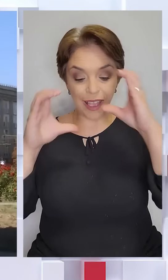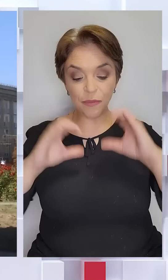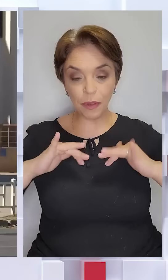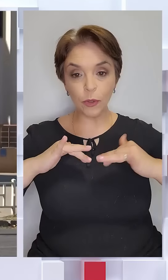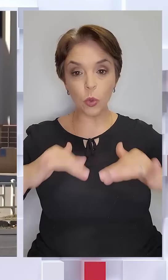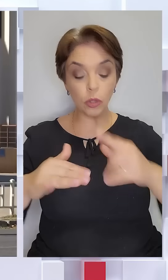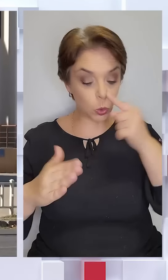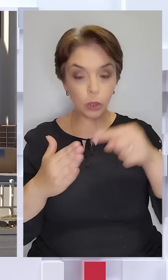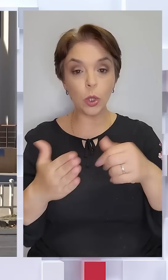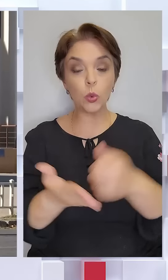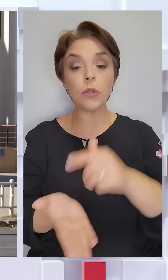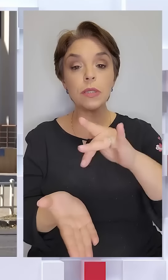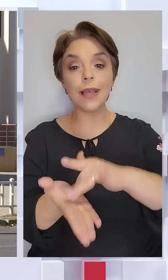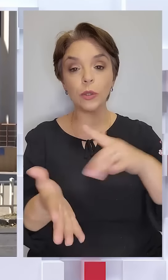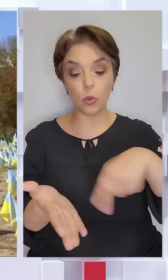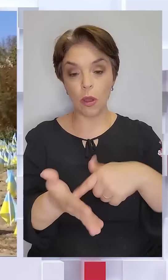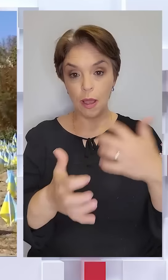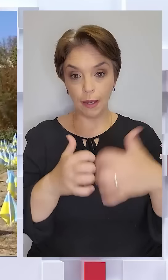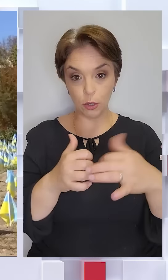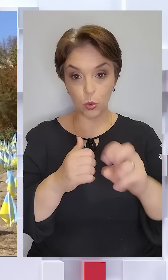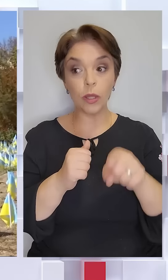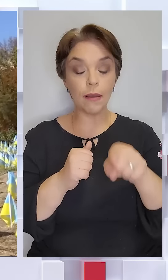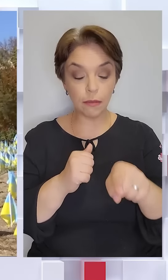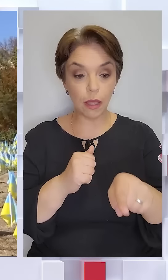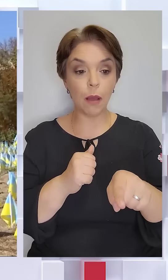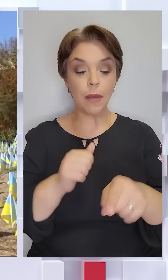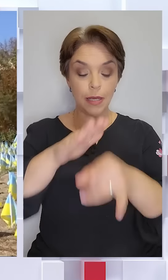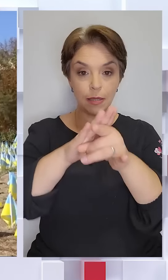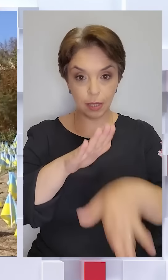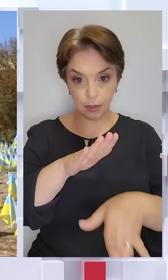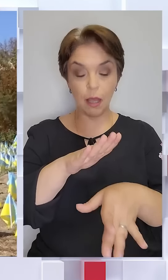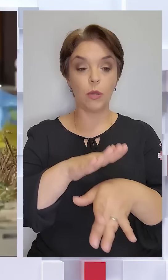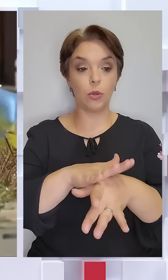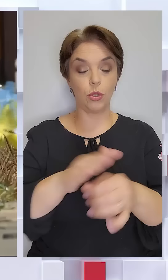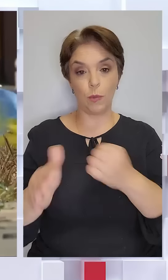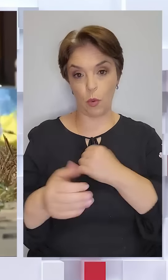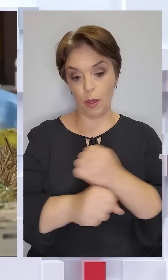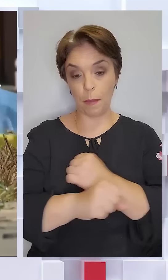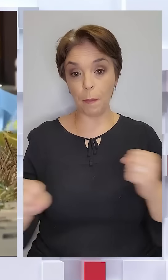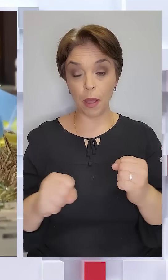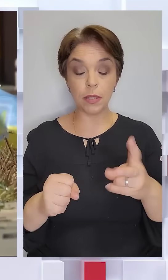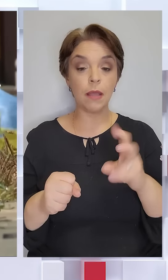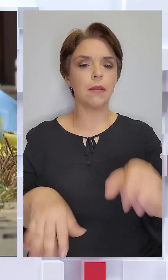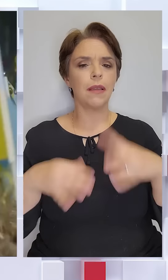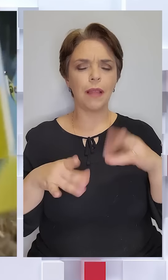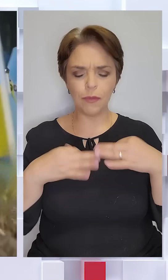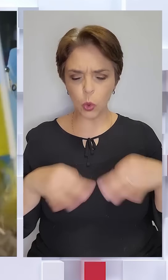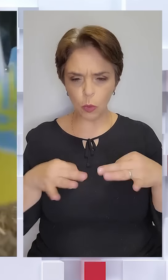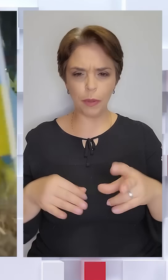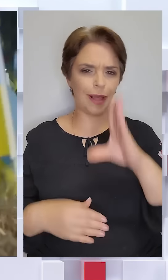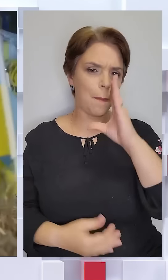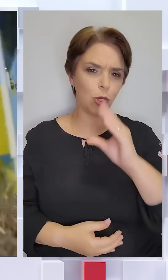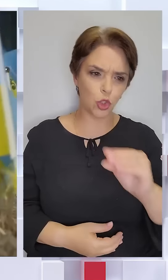які долітають буквально до центру Херсона. І там скидають боєприпаси і на автомобілі, і